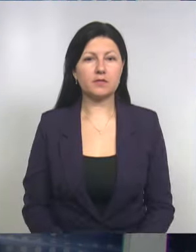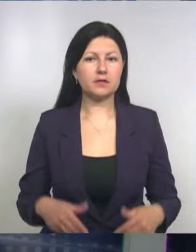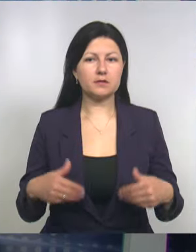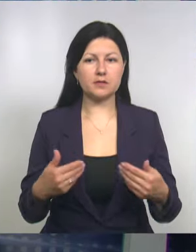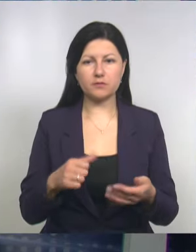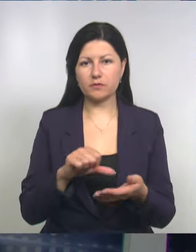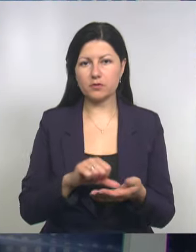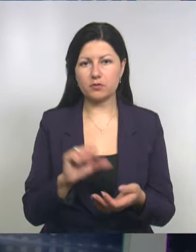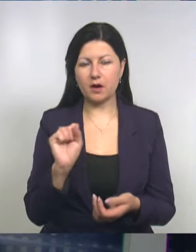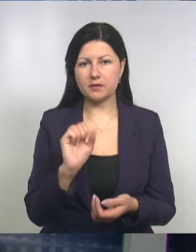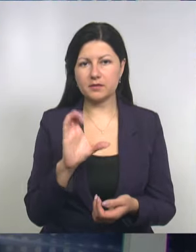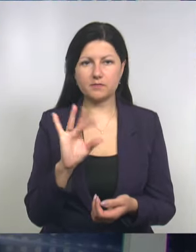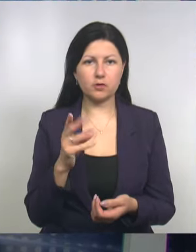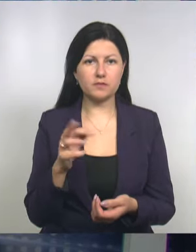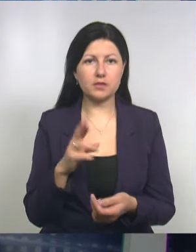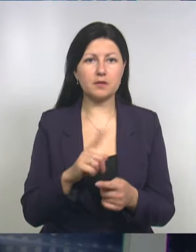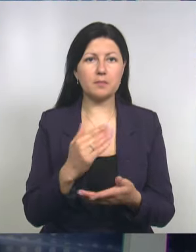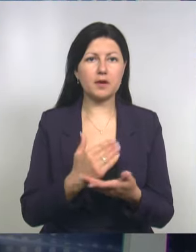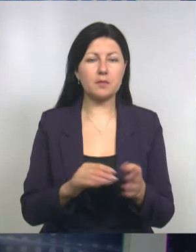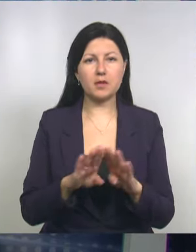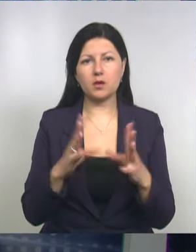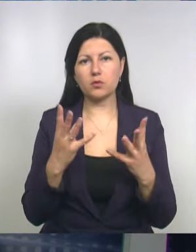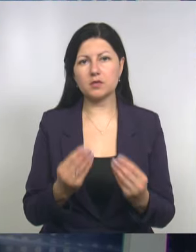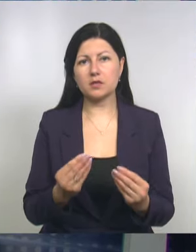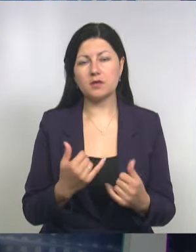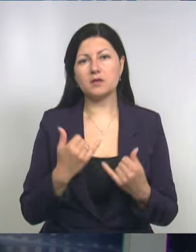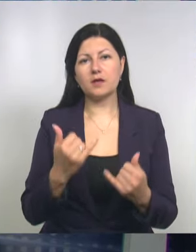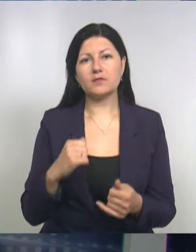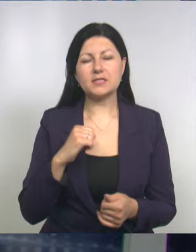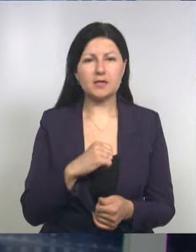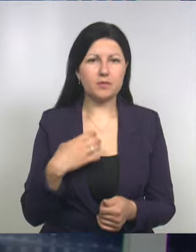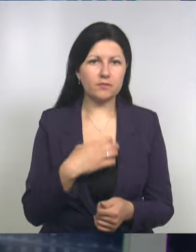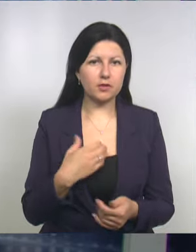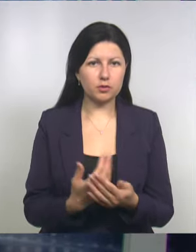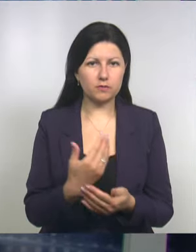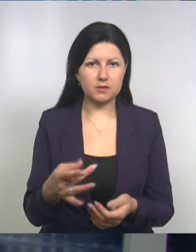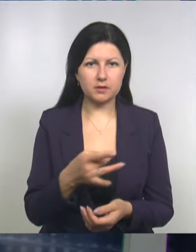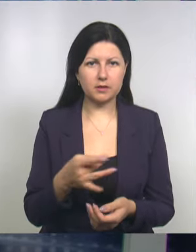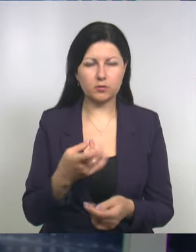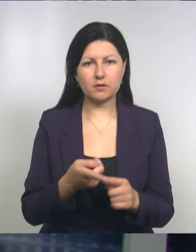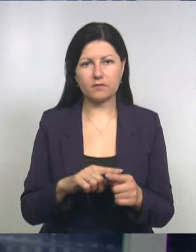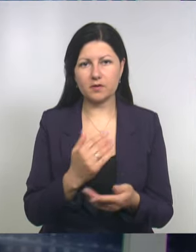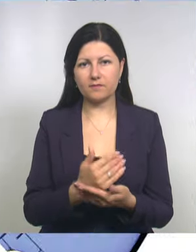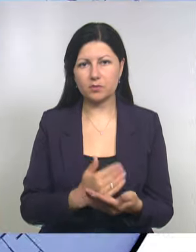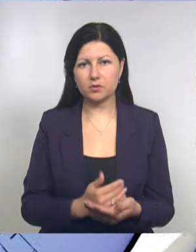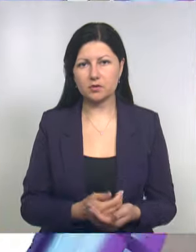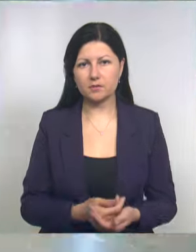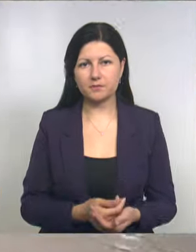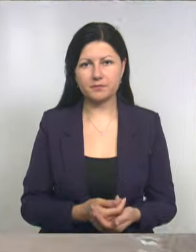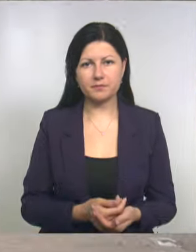Здравствуйте. В студии Анна Свидовская. Это программа «Такой день». Для вас самые важные новости региона в этом выпуске.